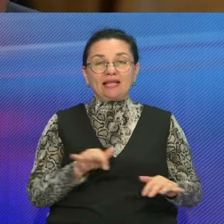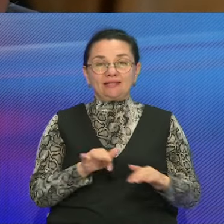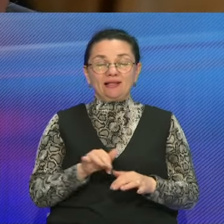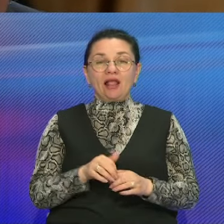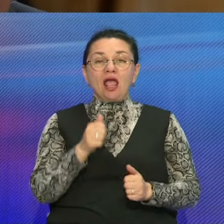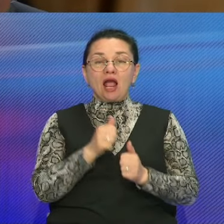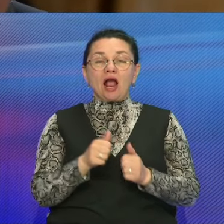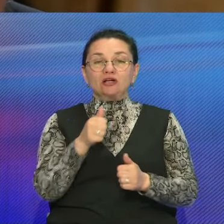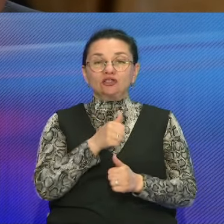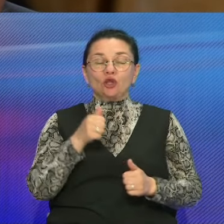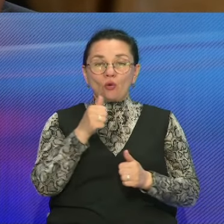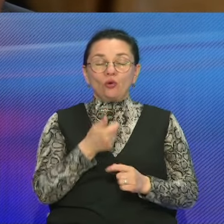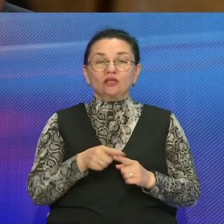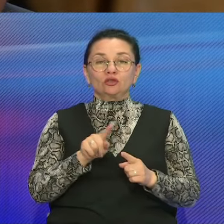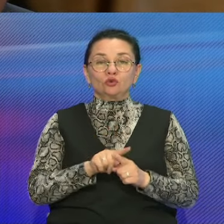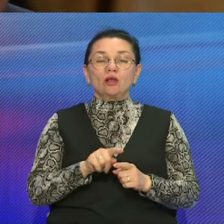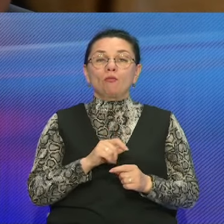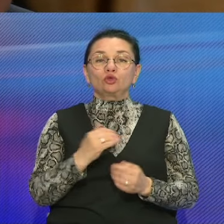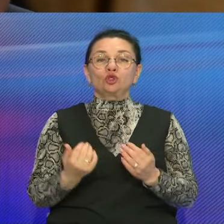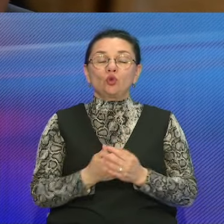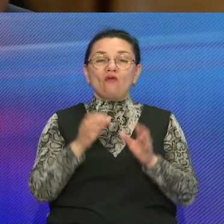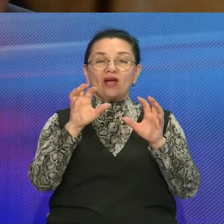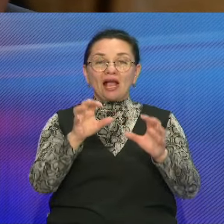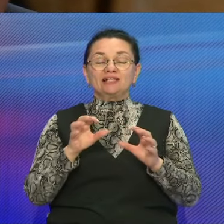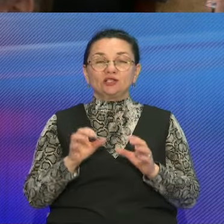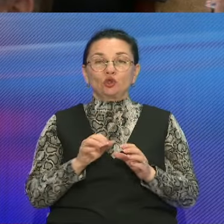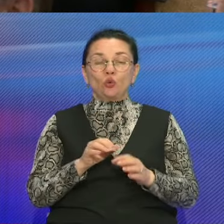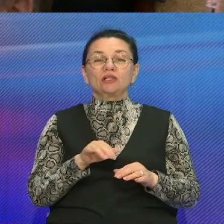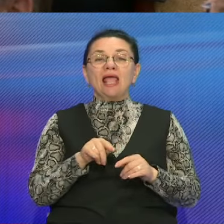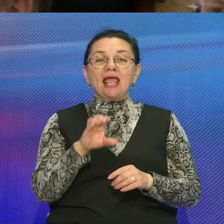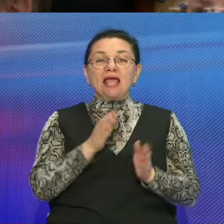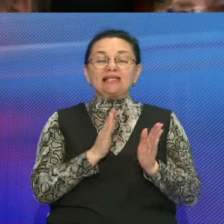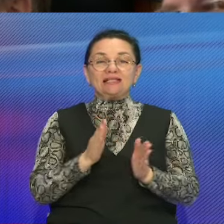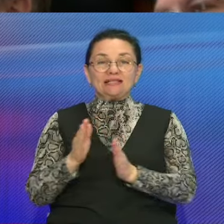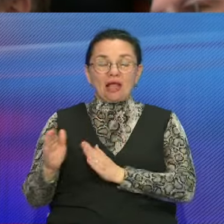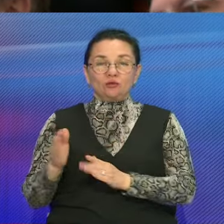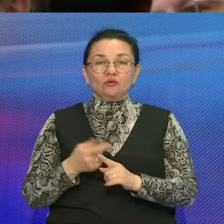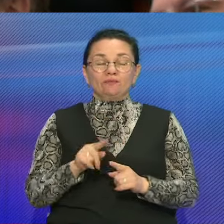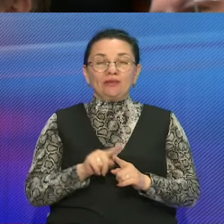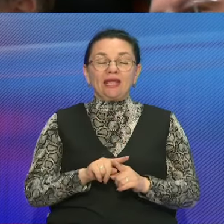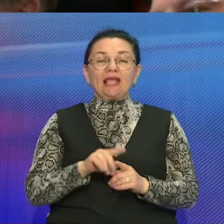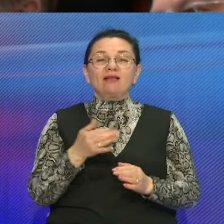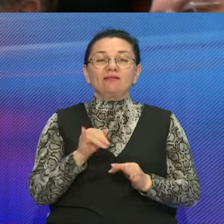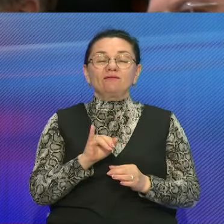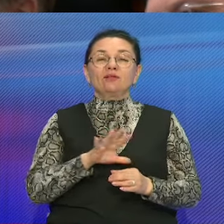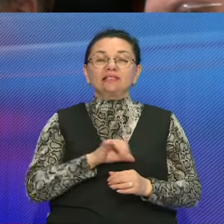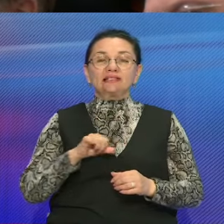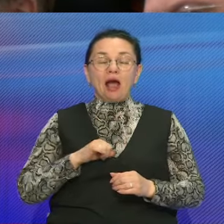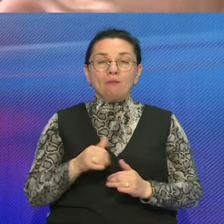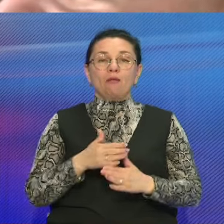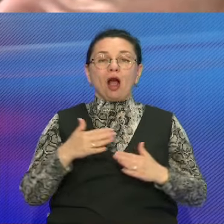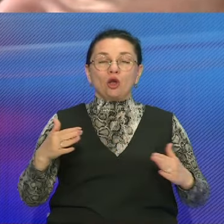УНС береться у новому конституційному статусі вищого представничого органу народовладі. Наділений він самим широким